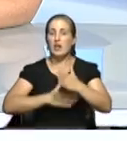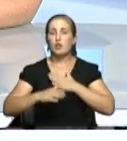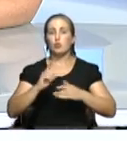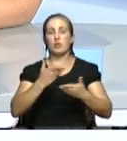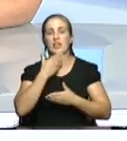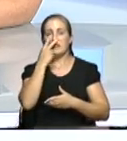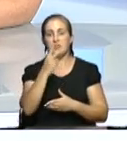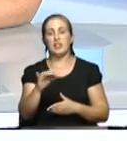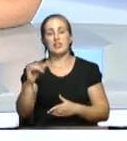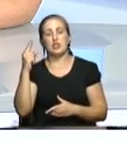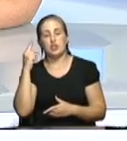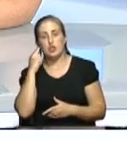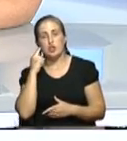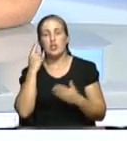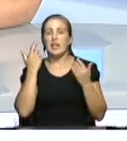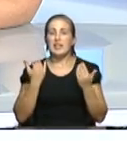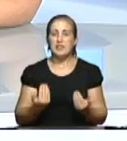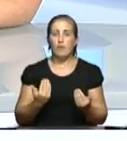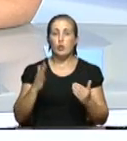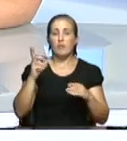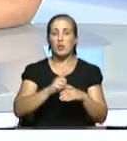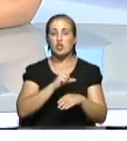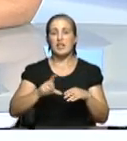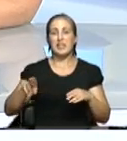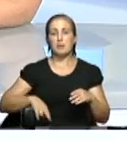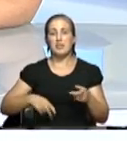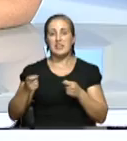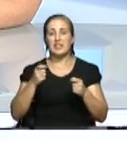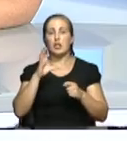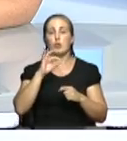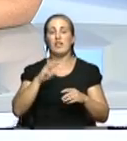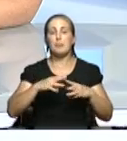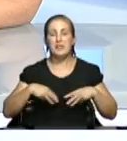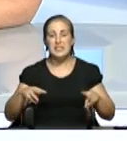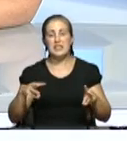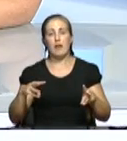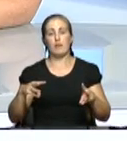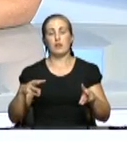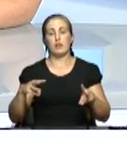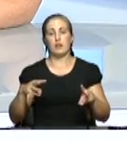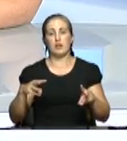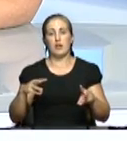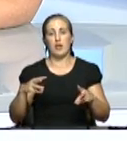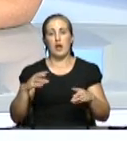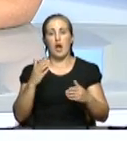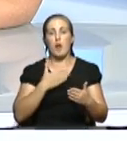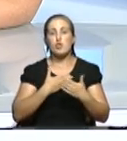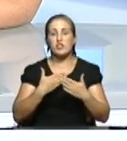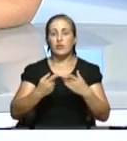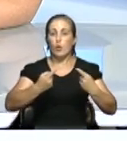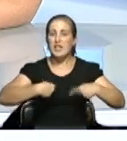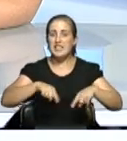видят слышат и сегодня бахчисарайской администрация совет министров общественные организации